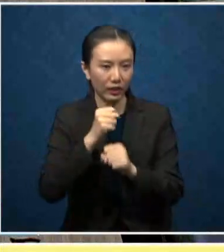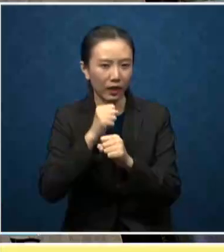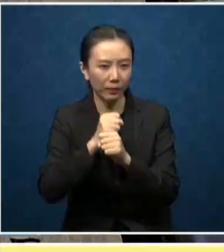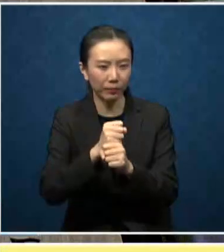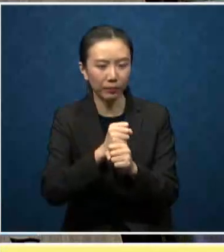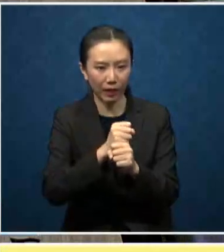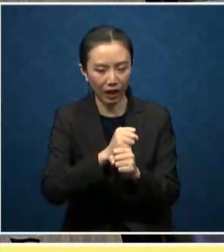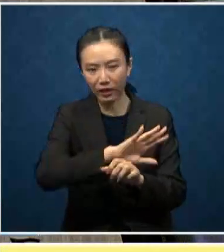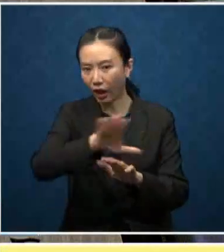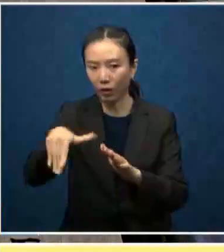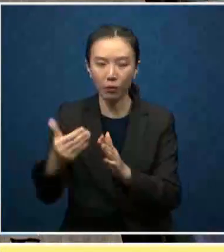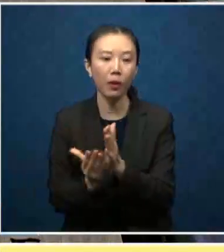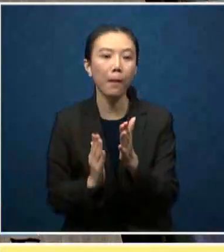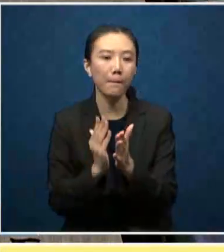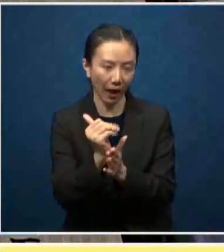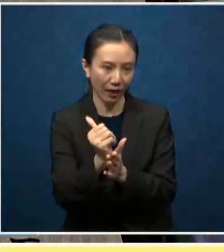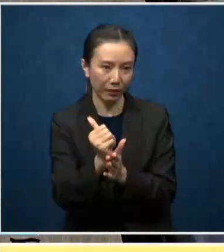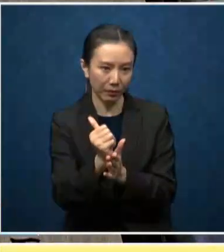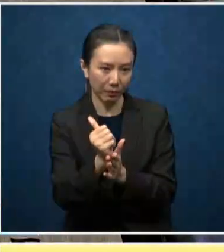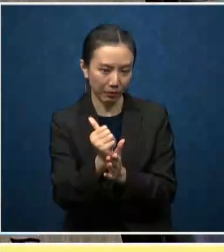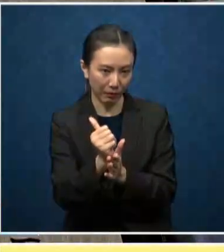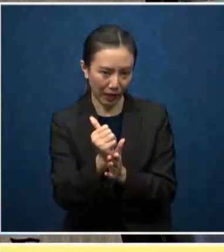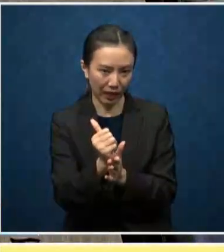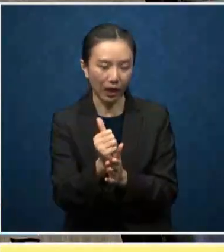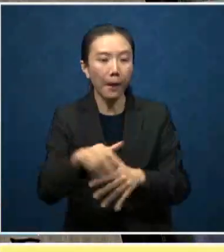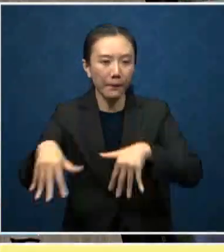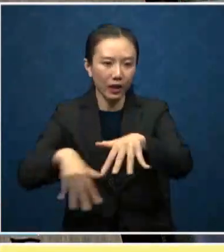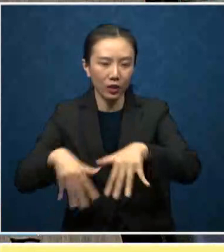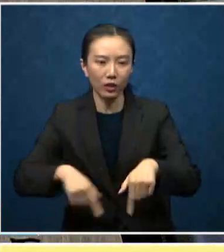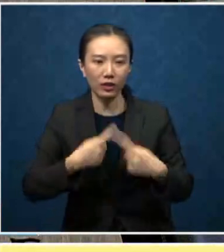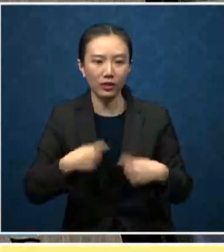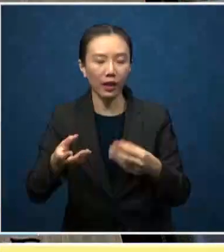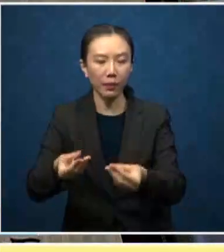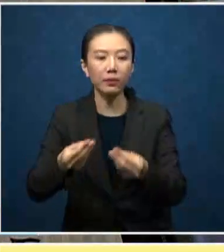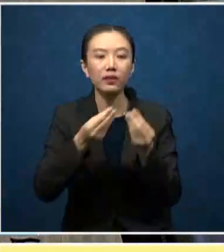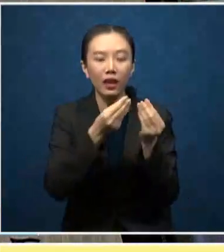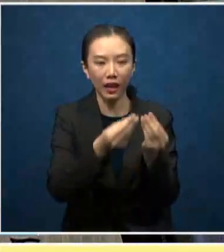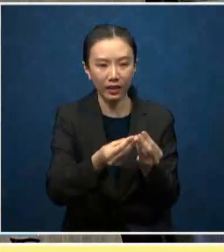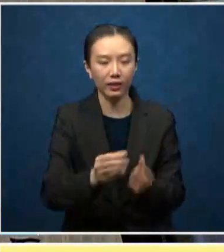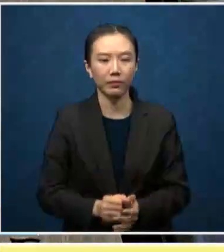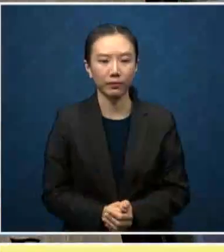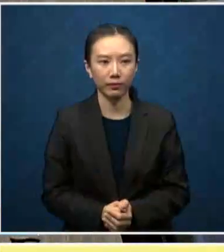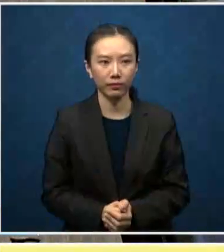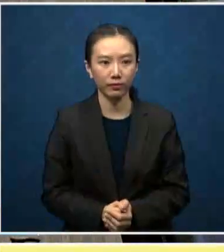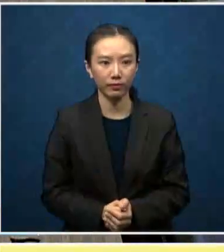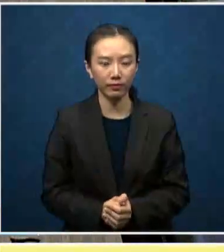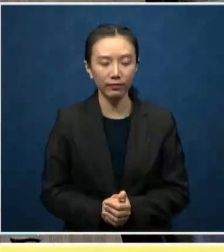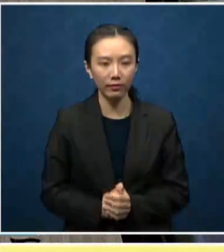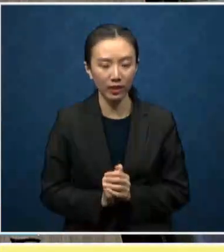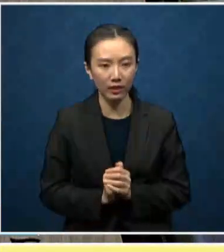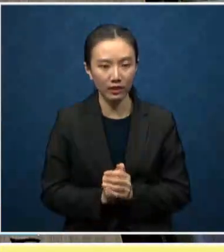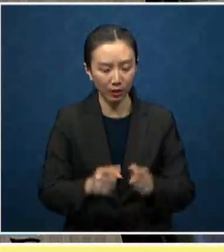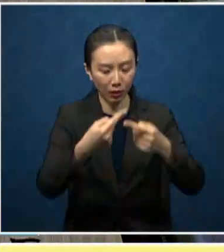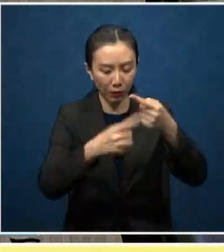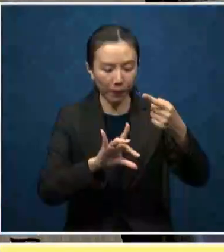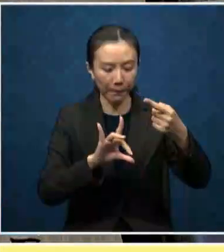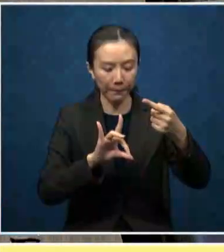ใจคนไทยได้ใจประชาชนและใช้อมาแกปีละประมาณ 4,000ล้านได้อย่างคุ้มค่าจริงๆหลักการ 8ข้อที่ท่านใส่